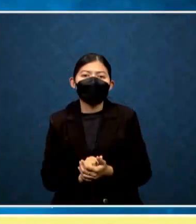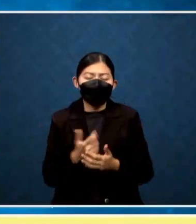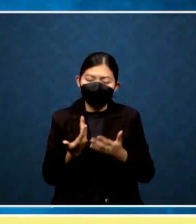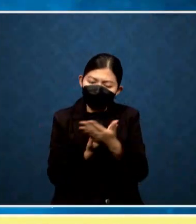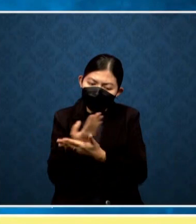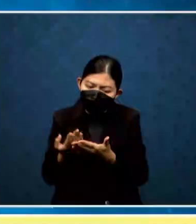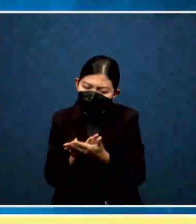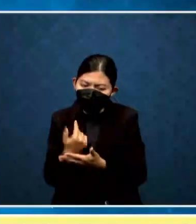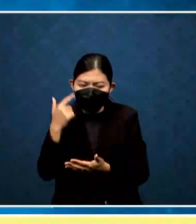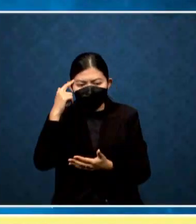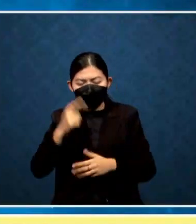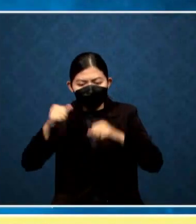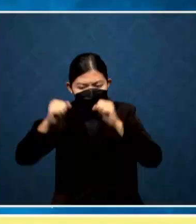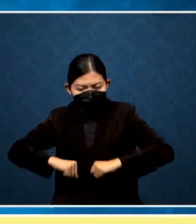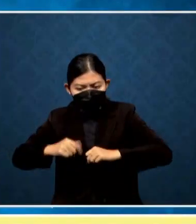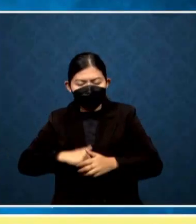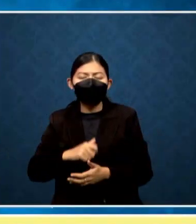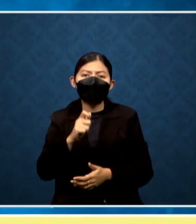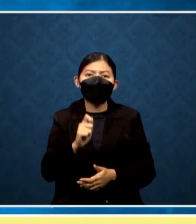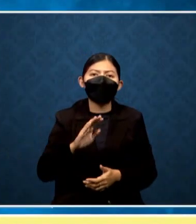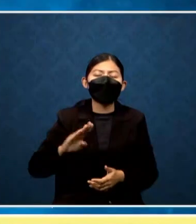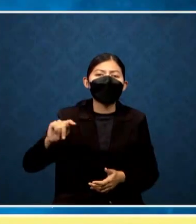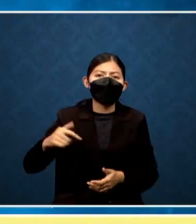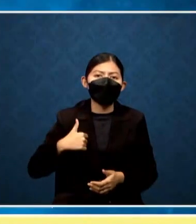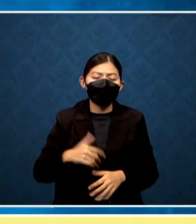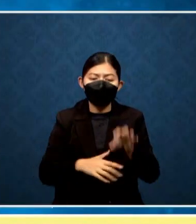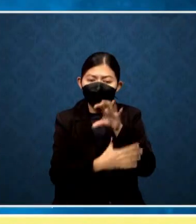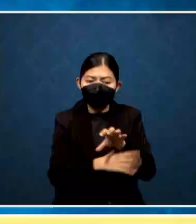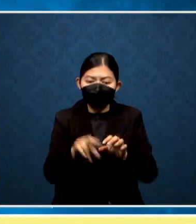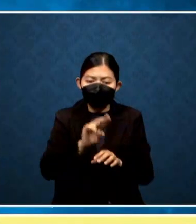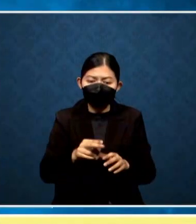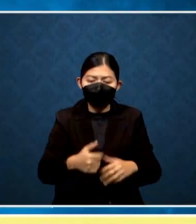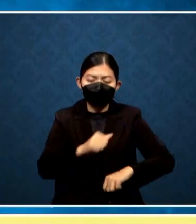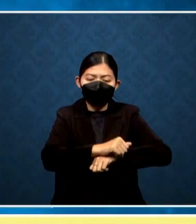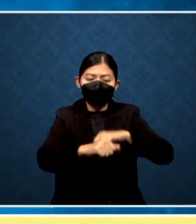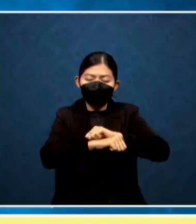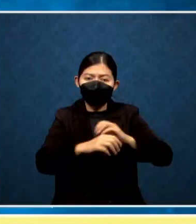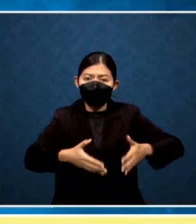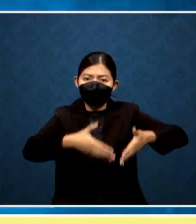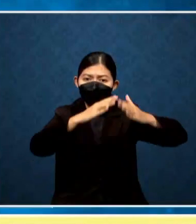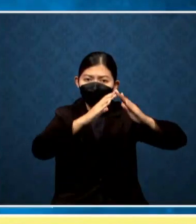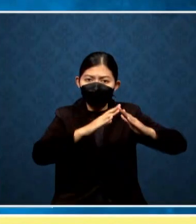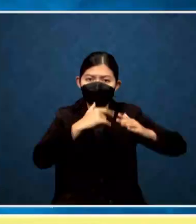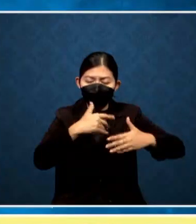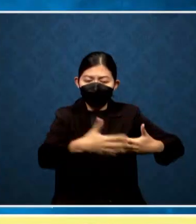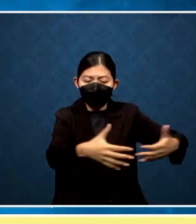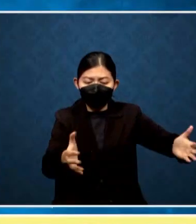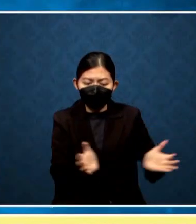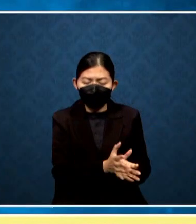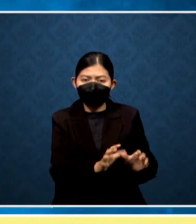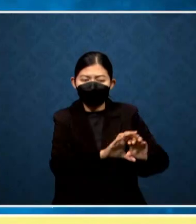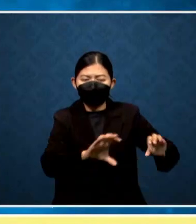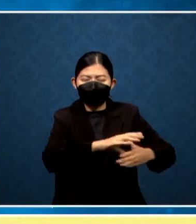is theให้ติดตั้ง บอร์กไมันน